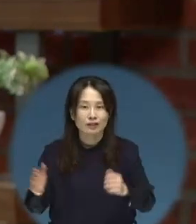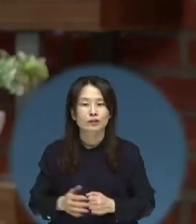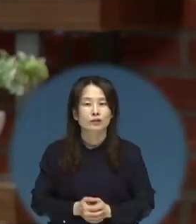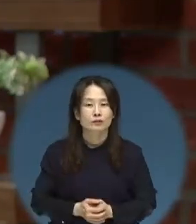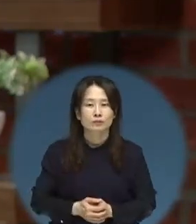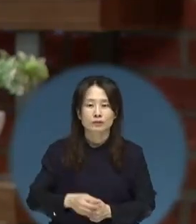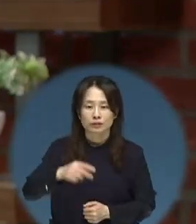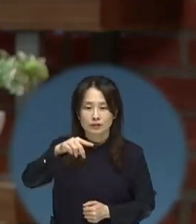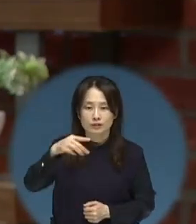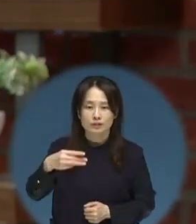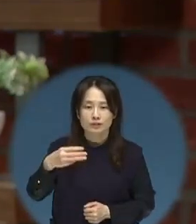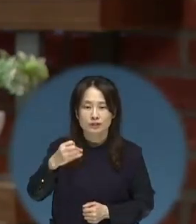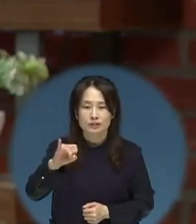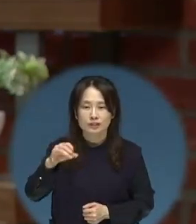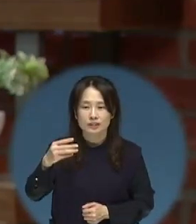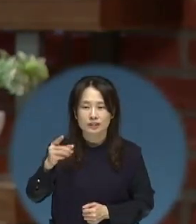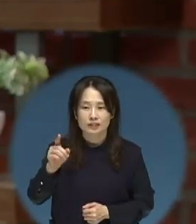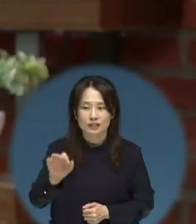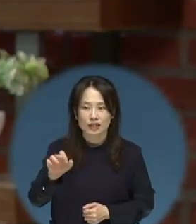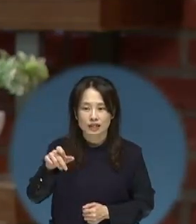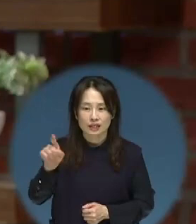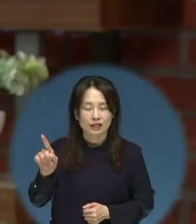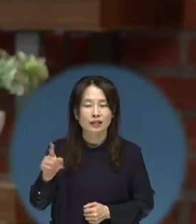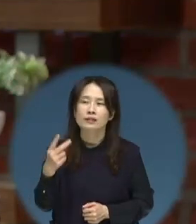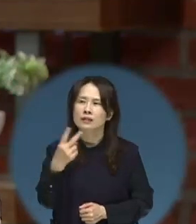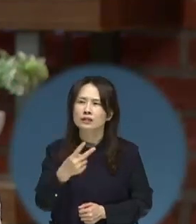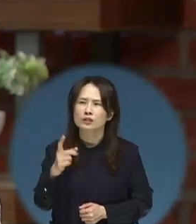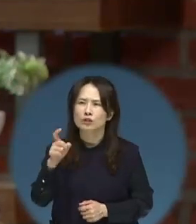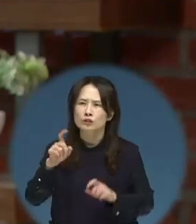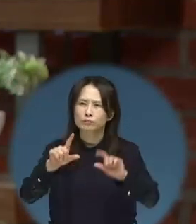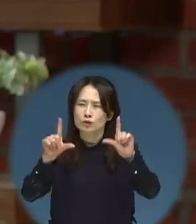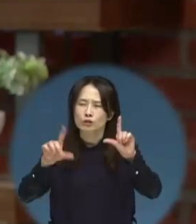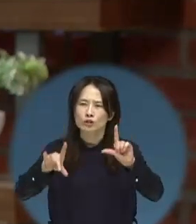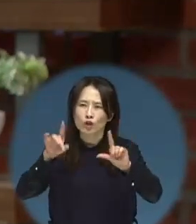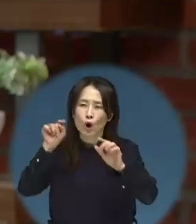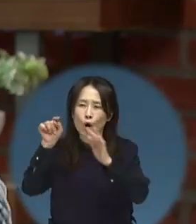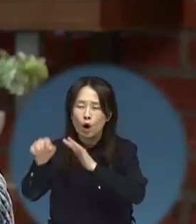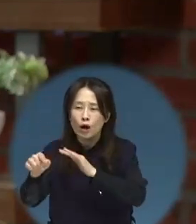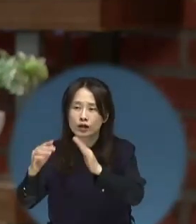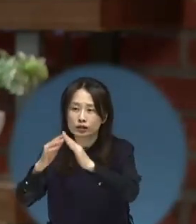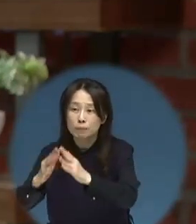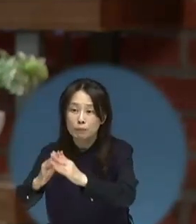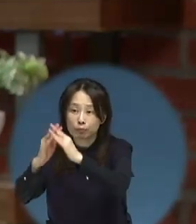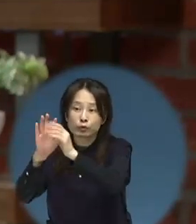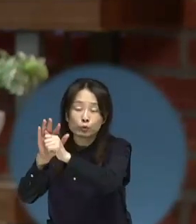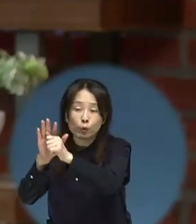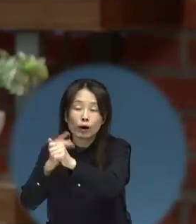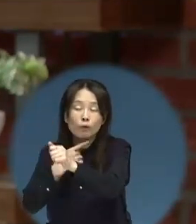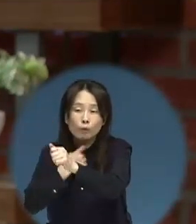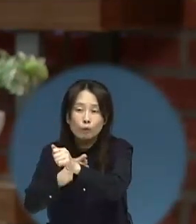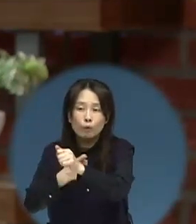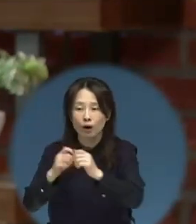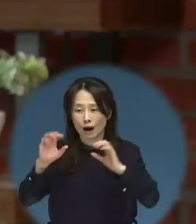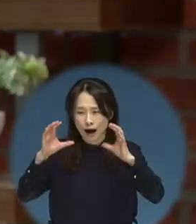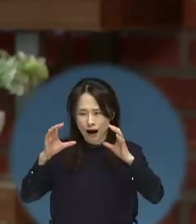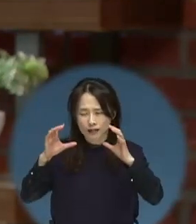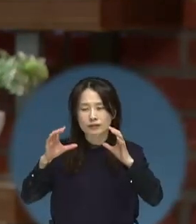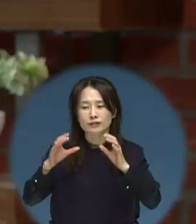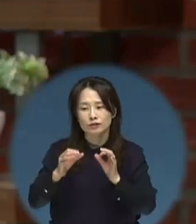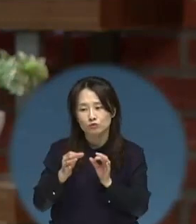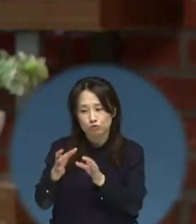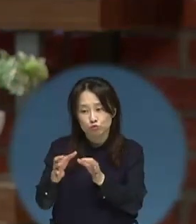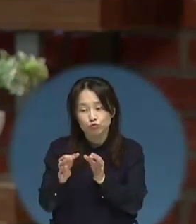스리랑카는 제가 2010년에 처음에 가서 예, 예. 집 지어줬다고 집 지어주고 어. 그곳에 아이들을 몇 명을 후원하기 시작했어요.